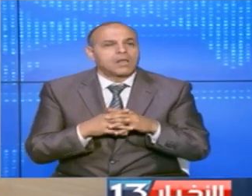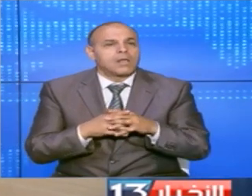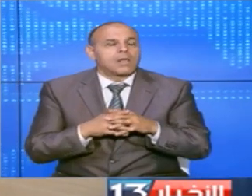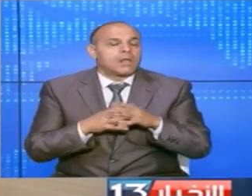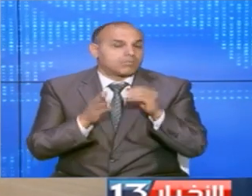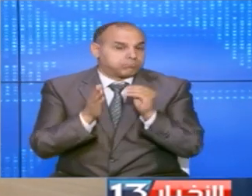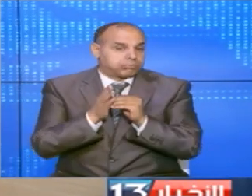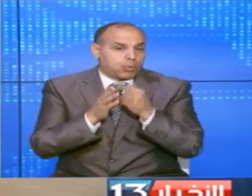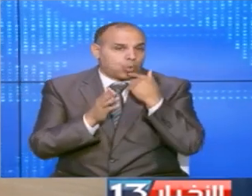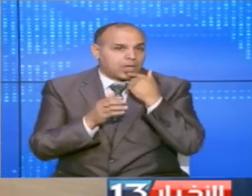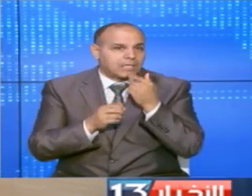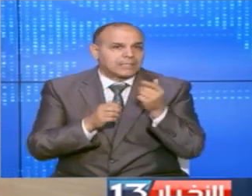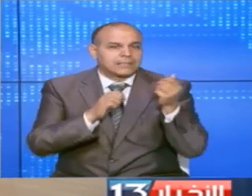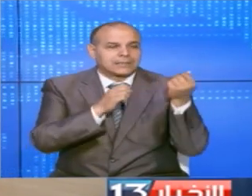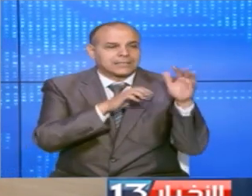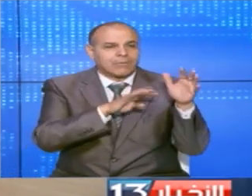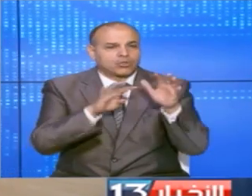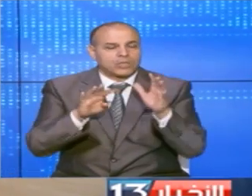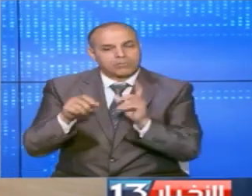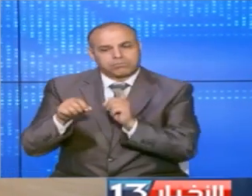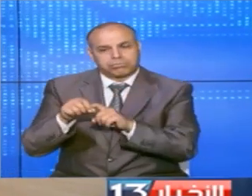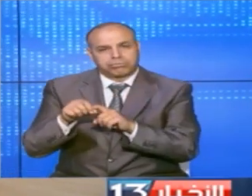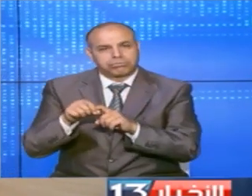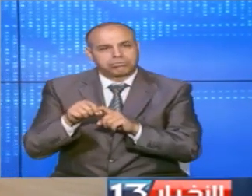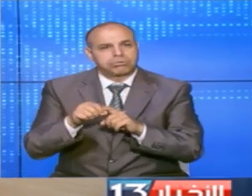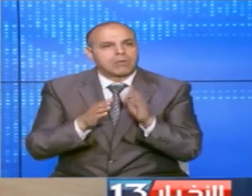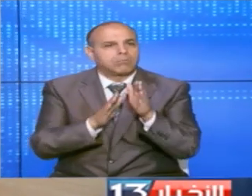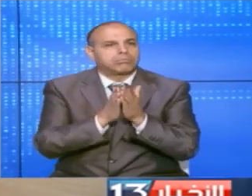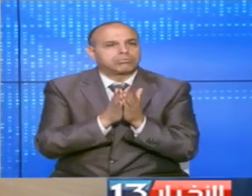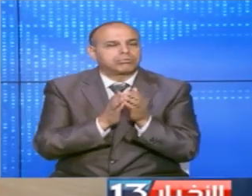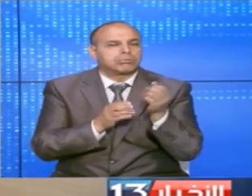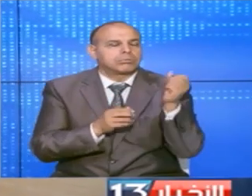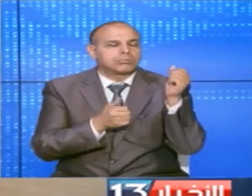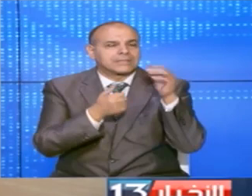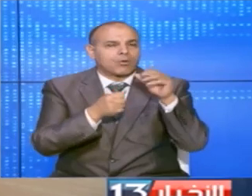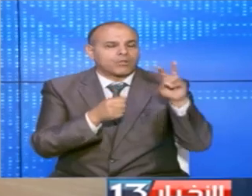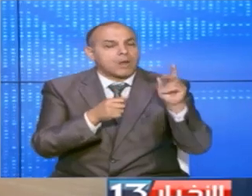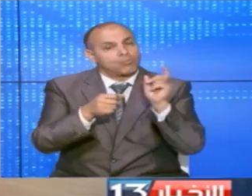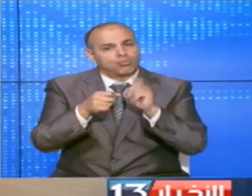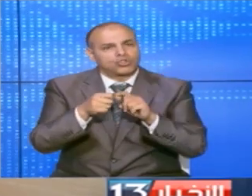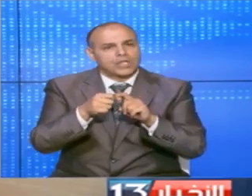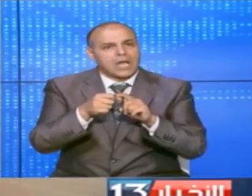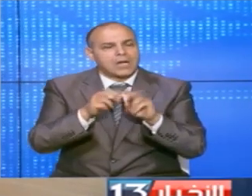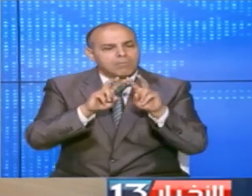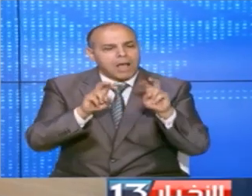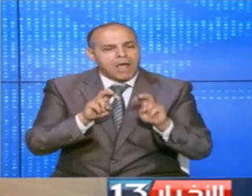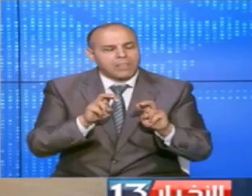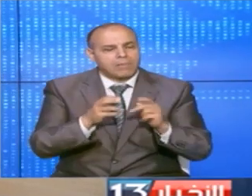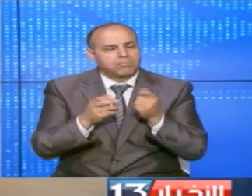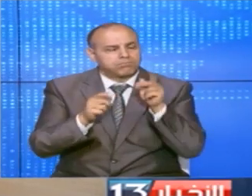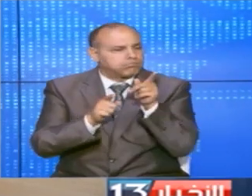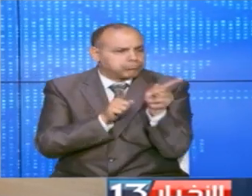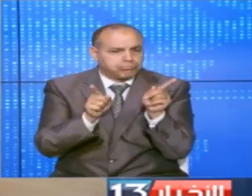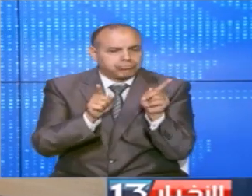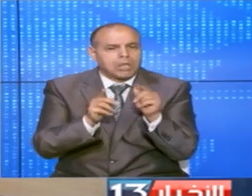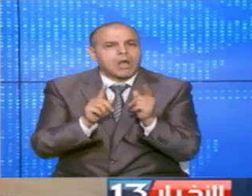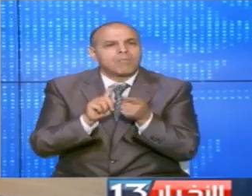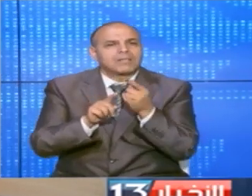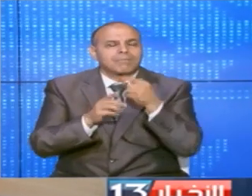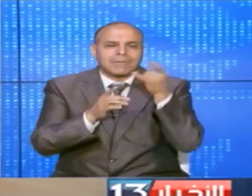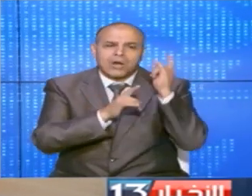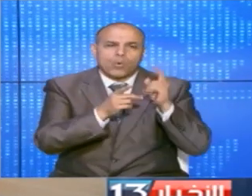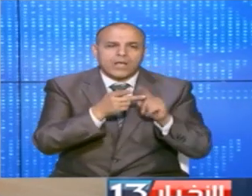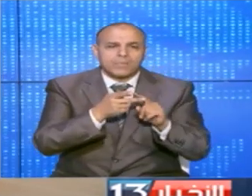وتسعمائه وتسعه المشاركه الدراسات النقديه والمتخصصه في الروايه